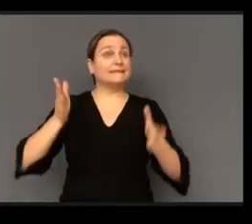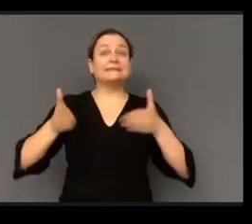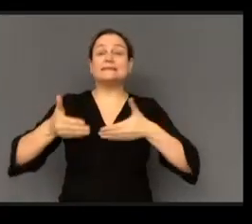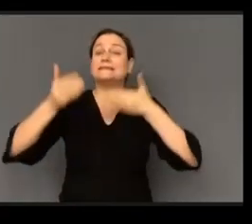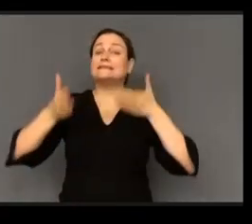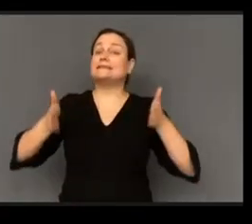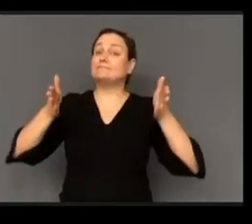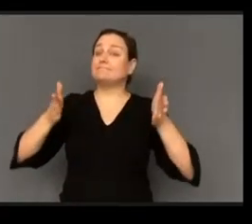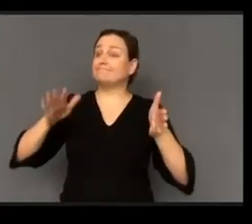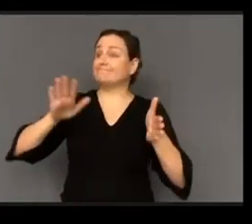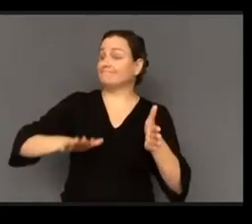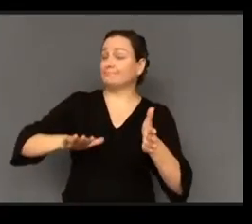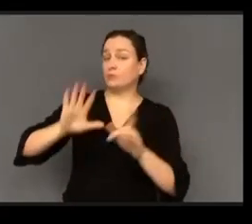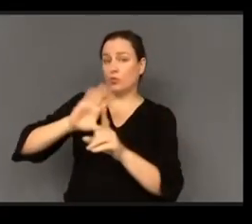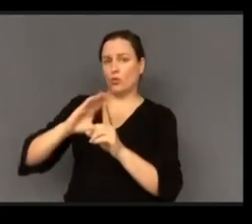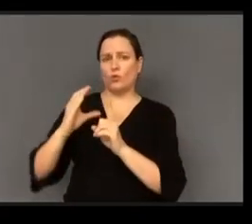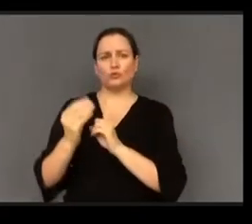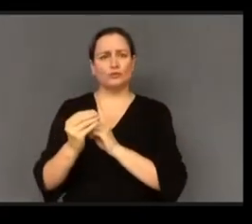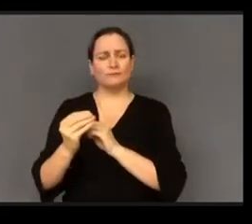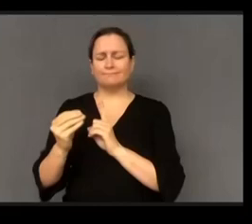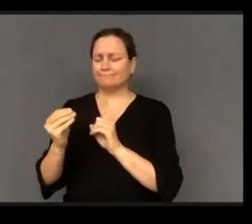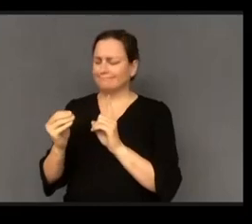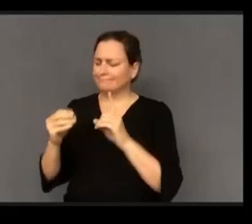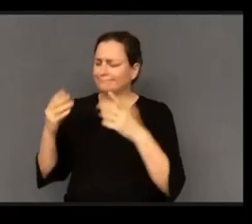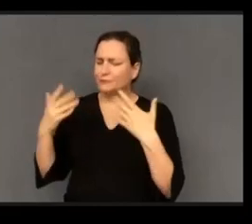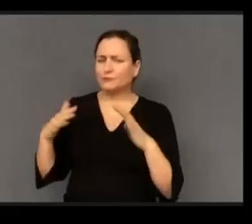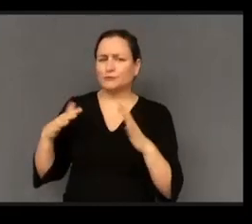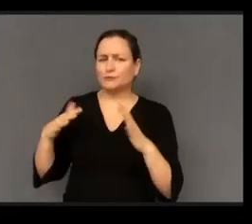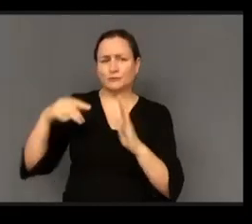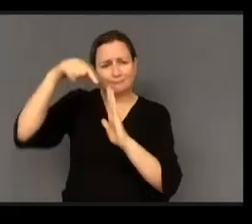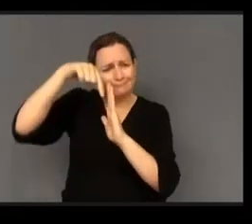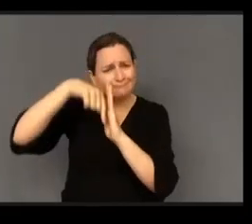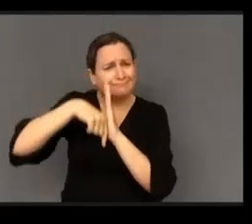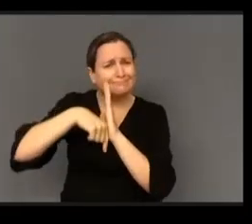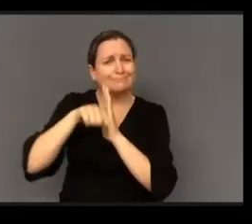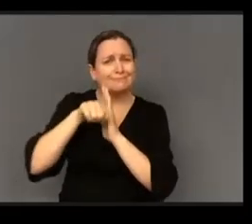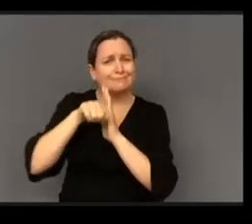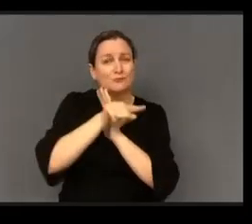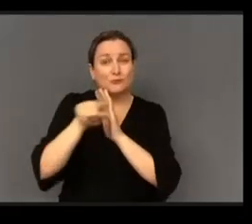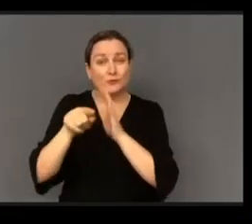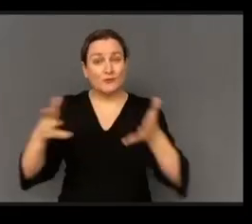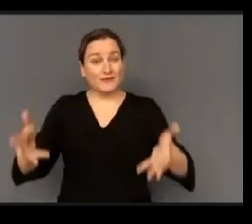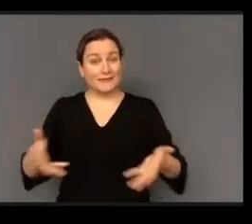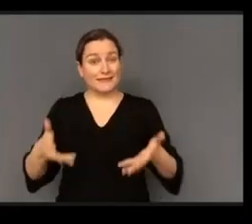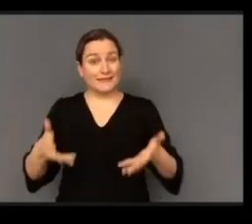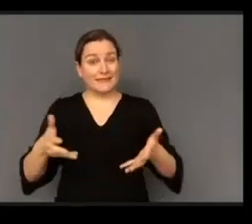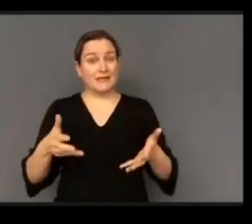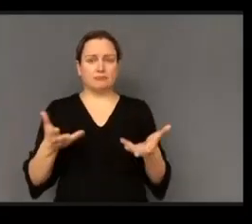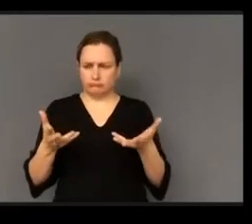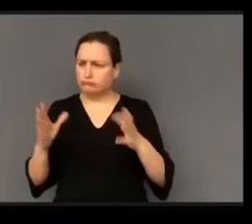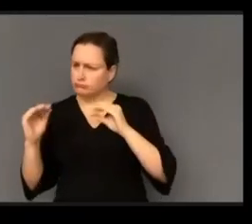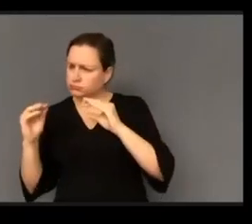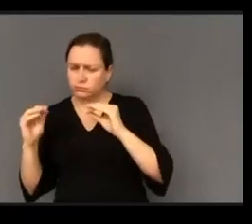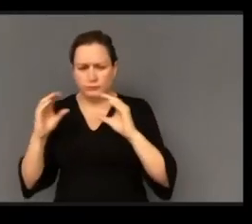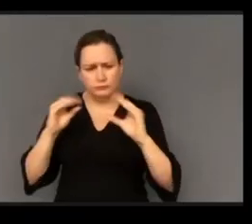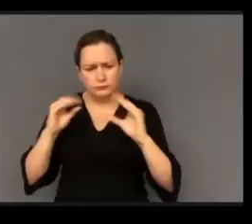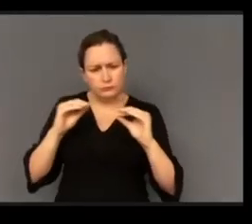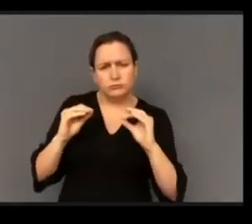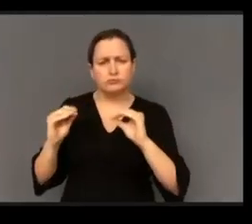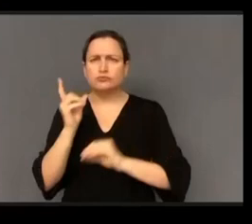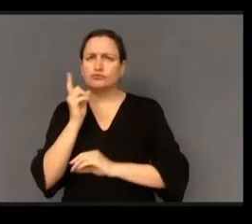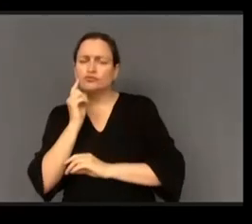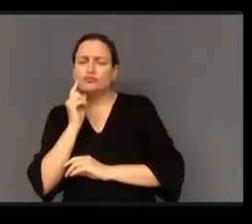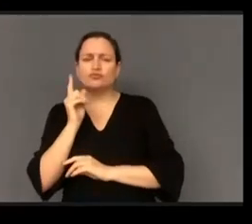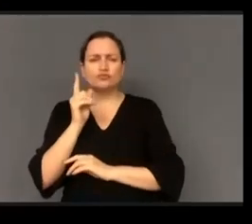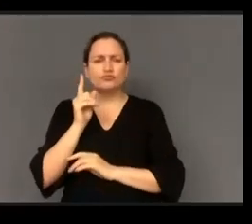和丰富的传统。我希望各位参会者在畅谈